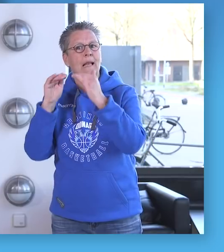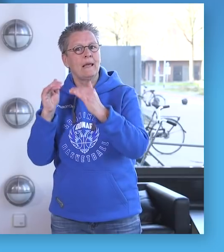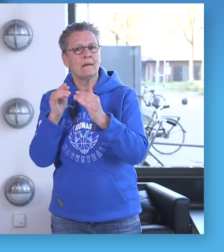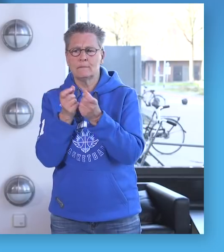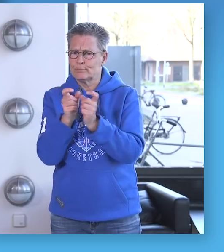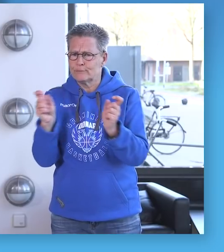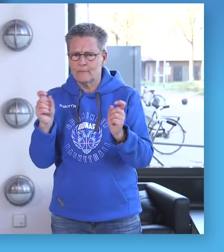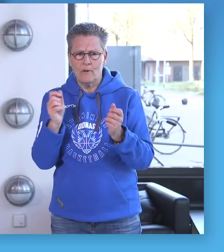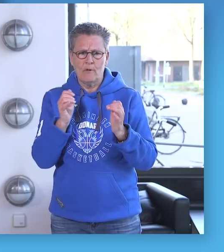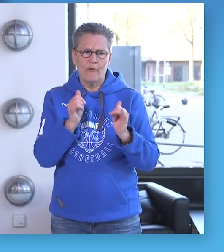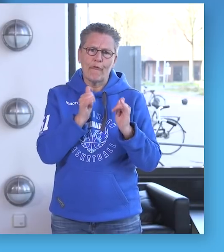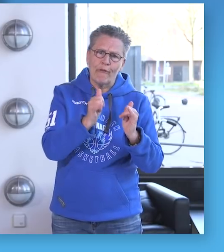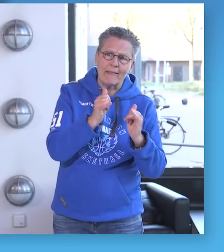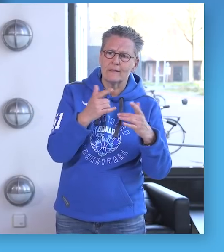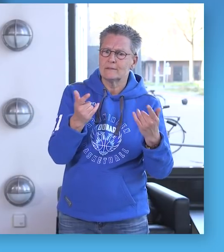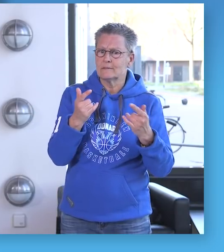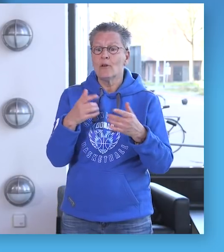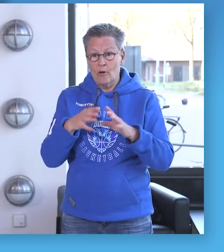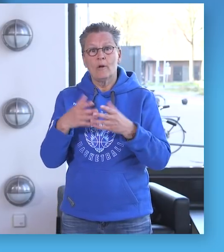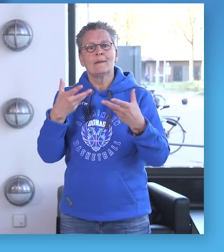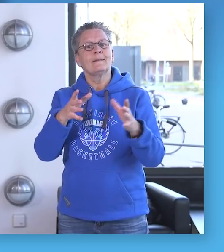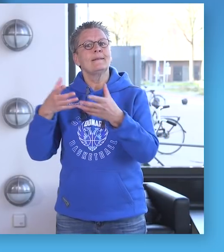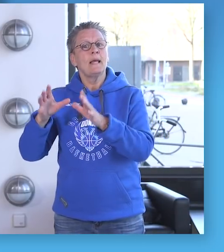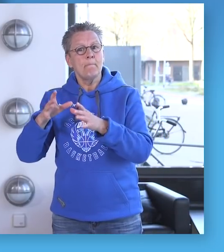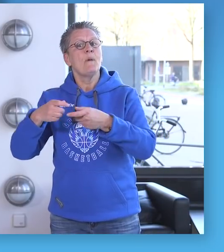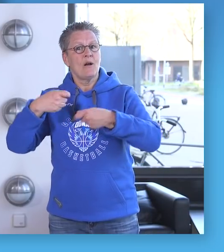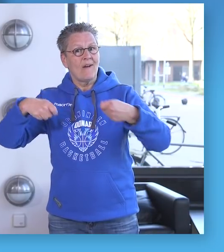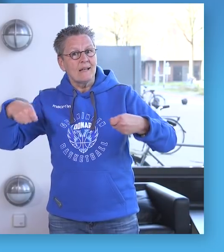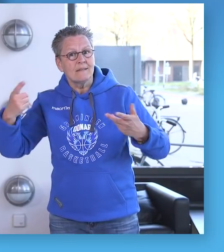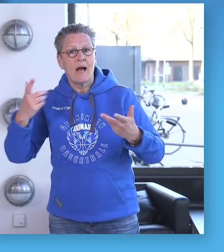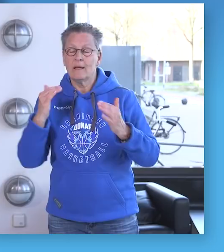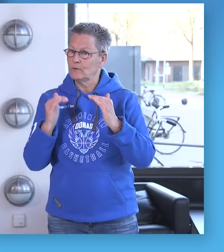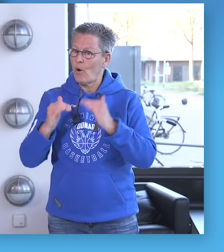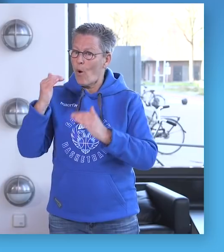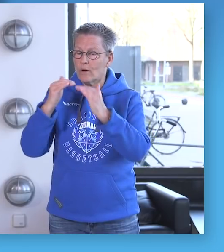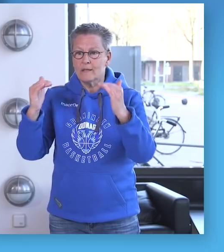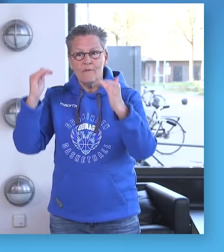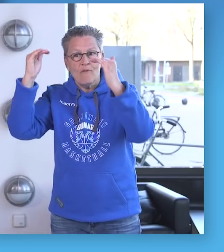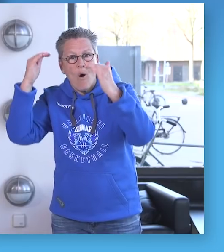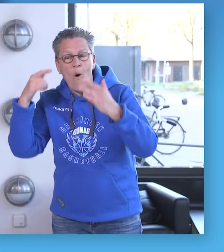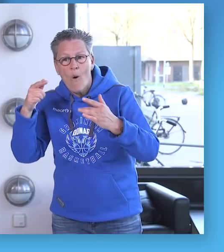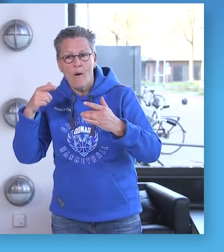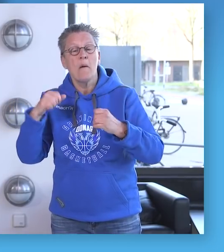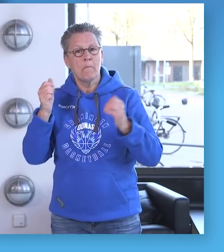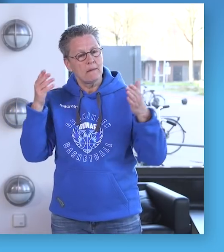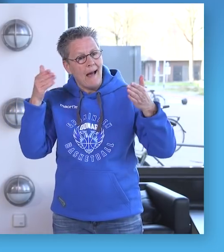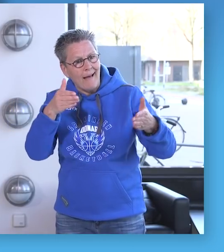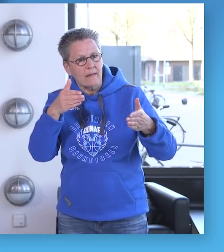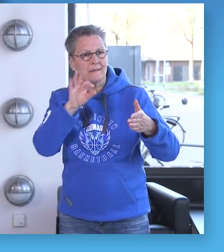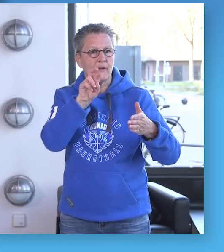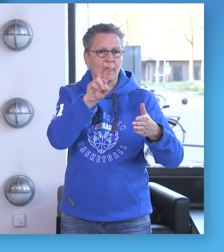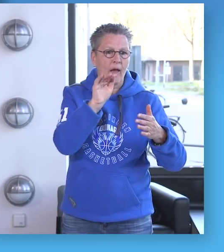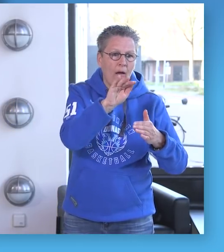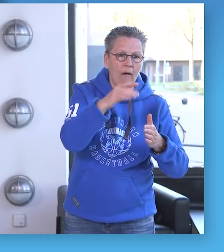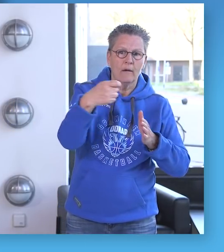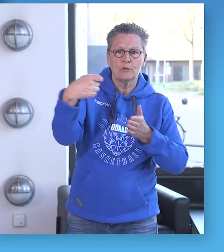de kwaliteit van de teams tegen elkaar, hoog niveau. Betekent meer aandacht voor tv en sponsoring. Dus